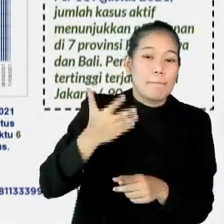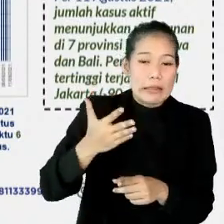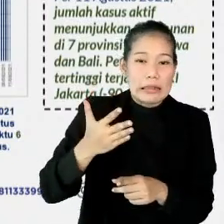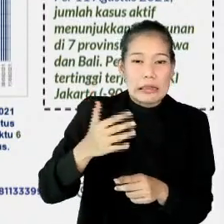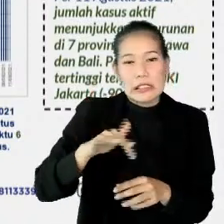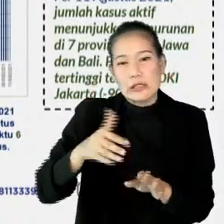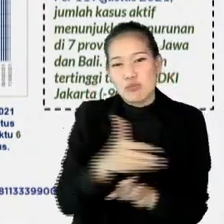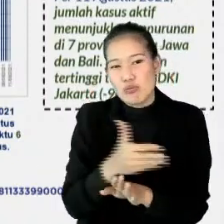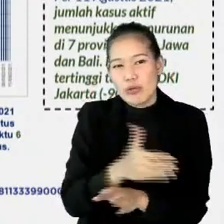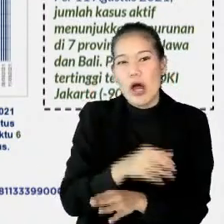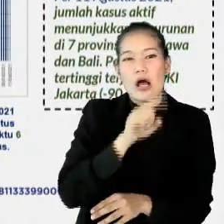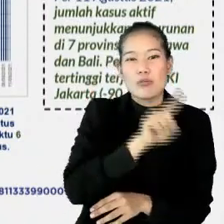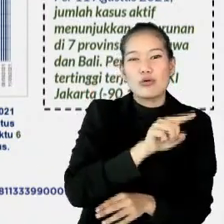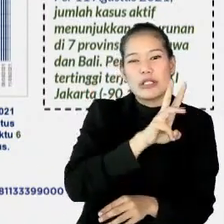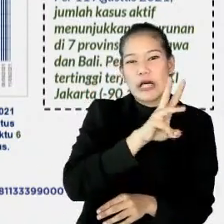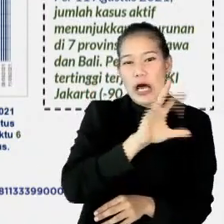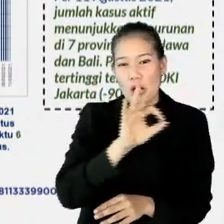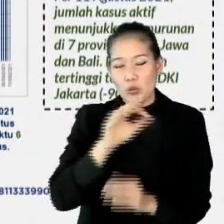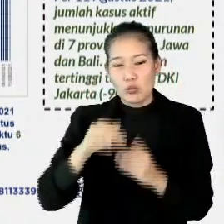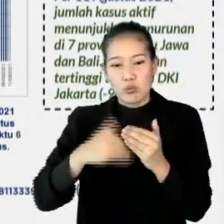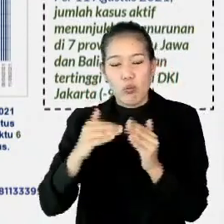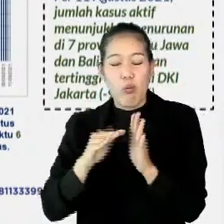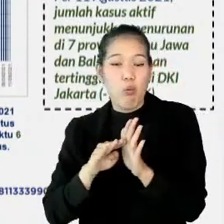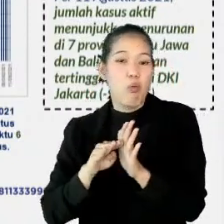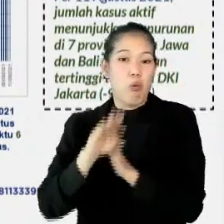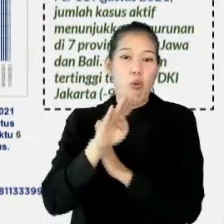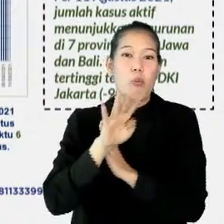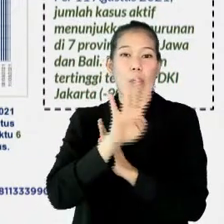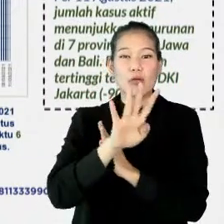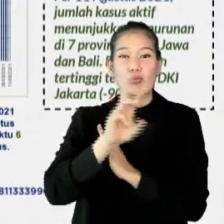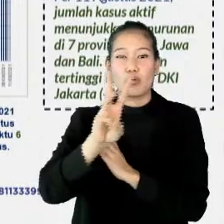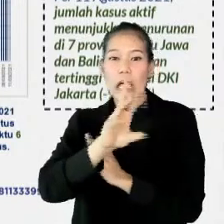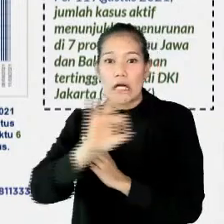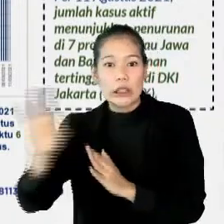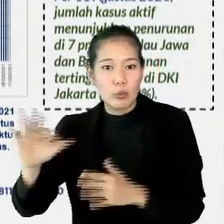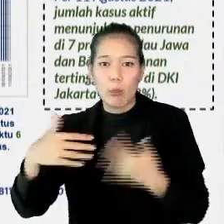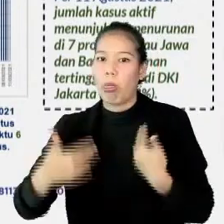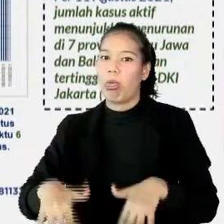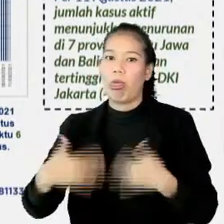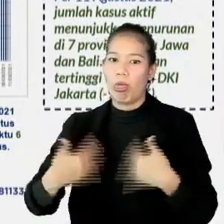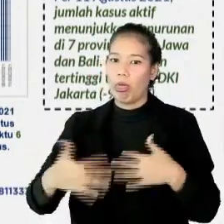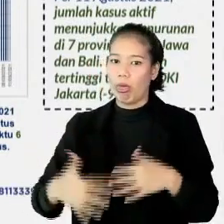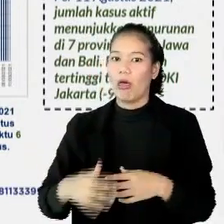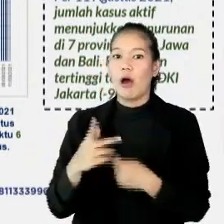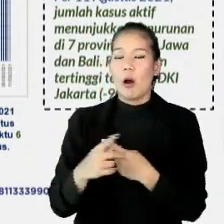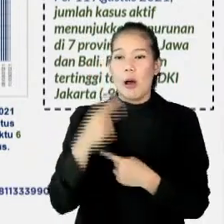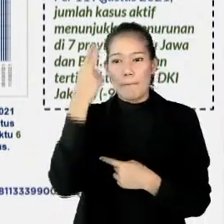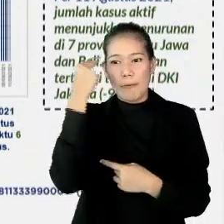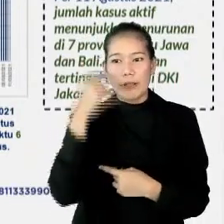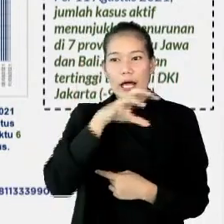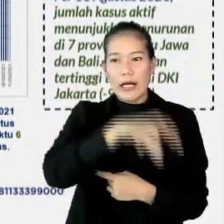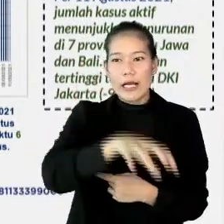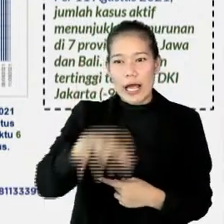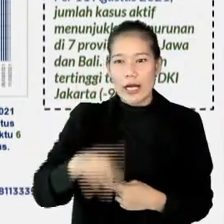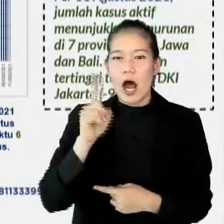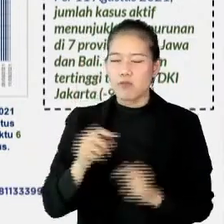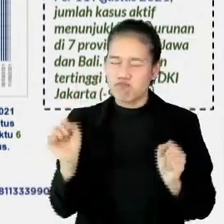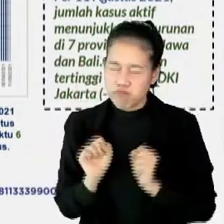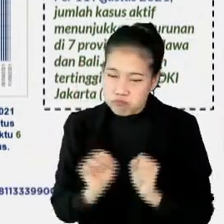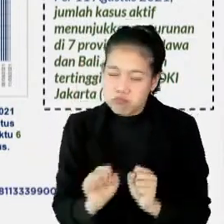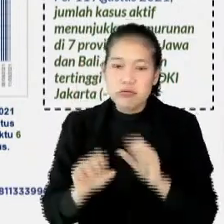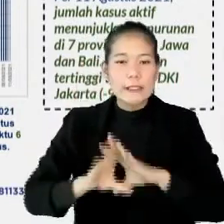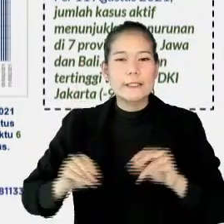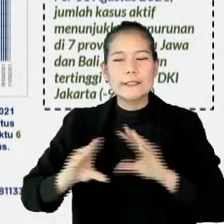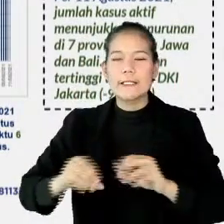cuma 1.300, naik 43.000. Jadi memang kenaikannya luar biasa gitu ya. Jadi kalau dibilang pemerintah daerah harus bekerja sangat